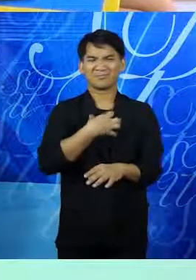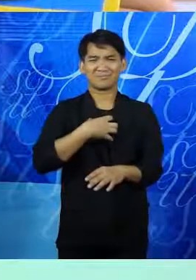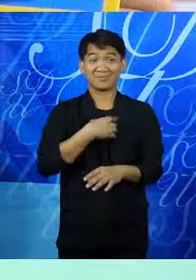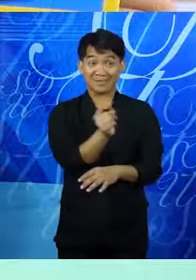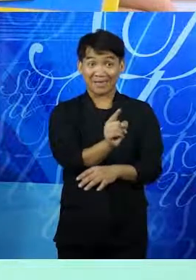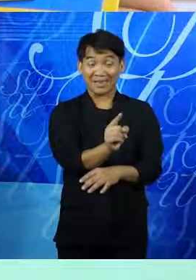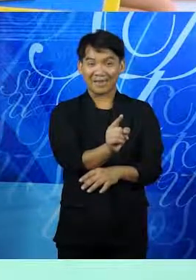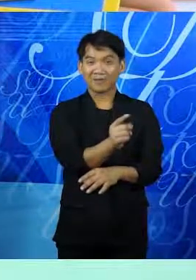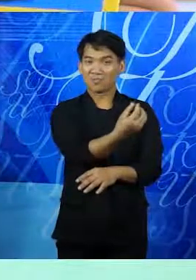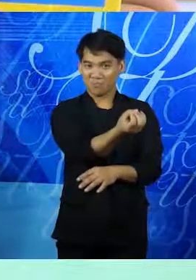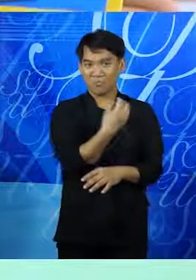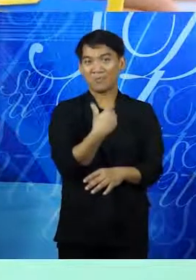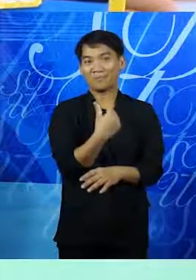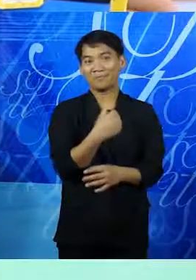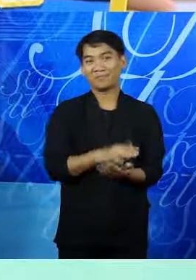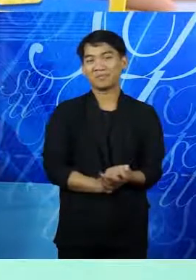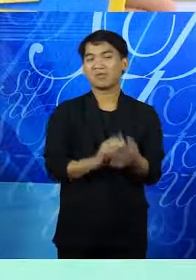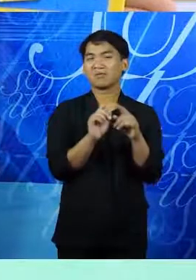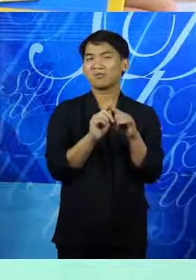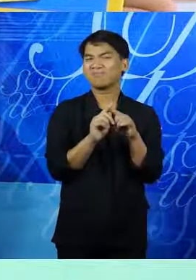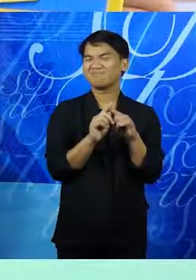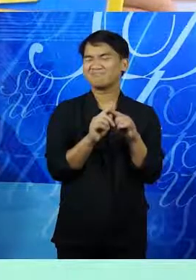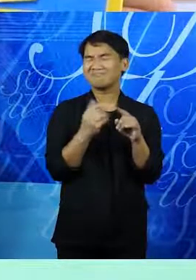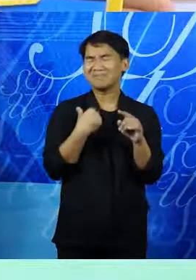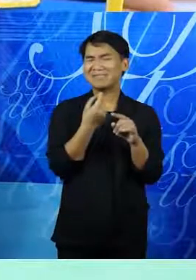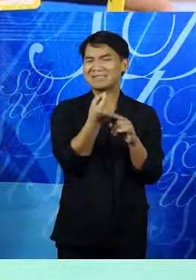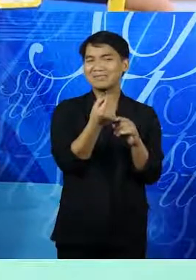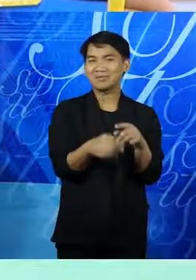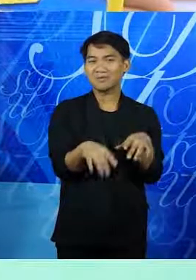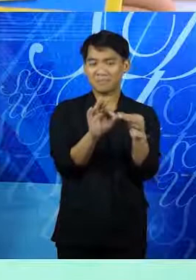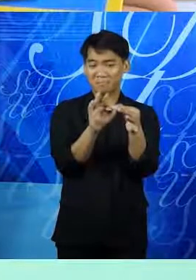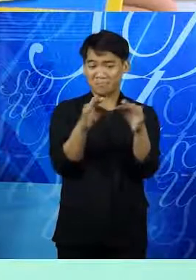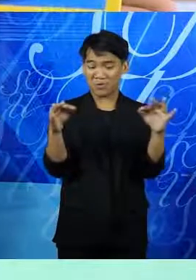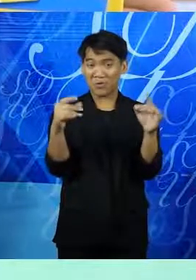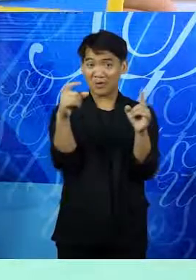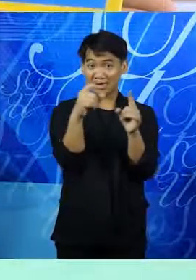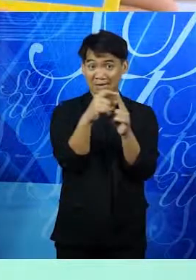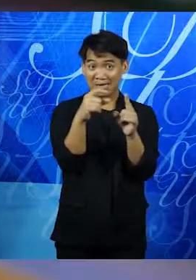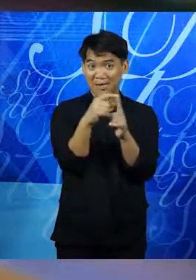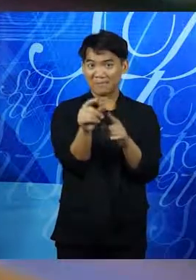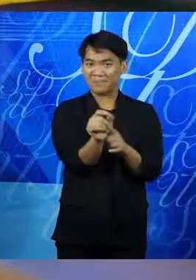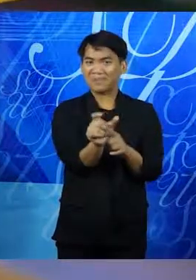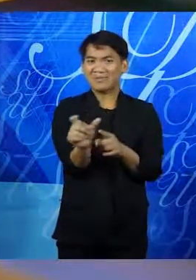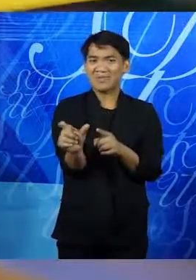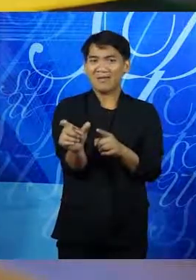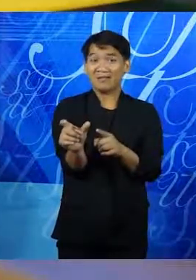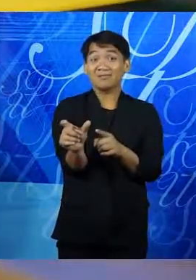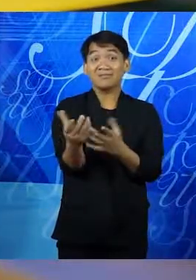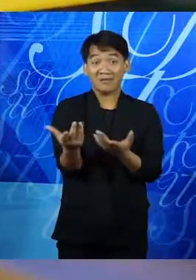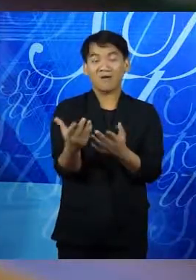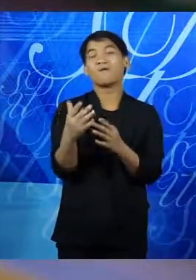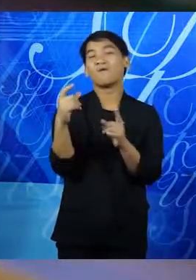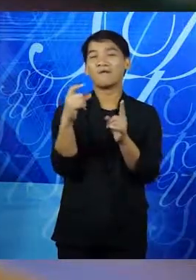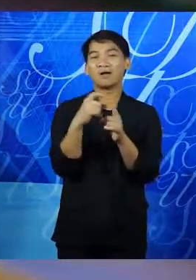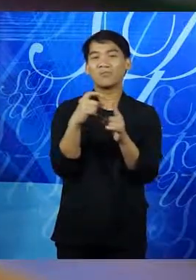การอยู่แล้วแต่เพียงแต่ว่าประโยคนี้นะคะมีคำขยายเด็กก็จะได้คำศัพท์เพิ่มขึ้นก็คือสีแดง